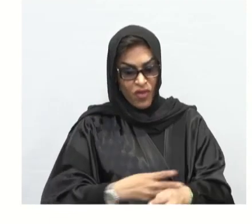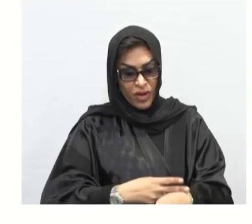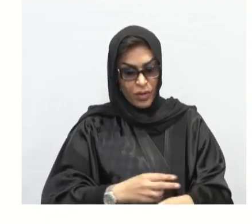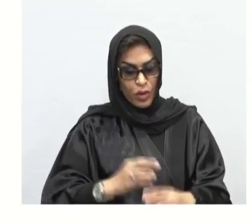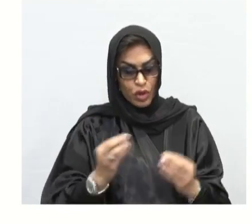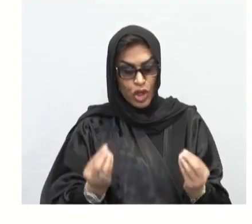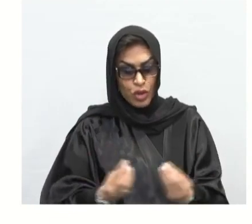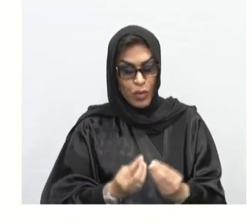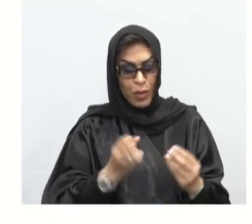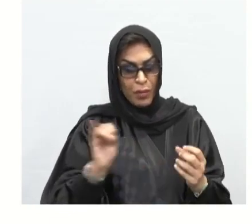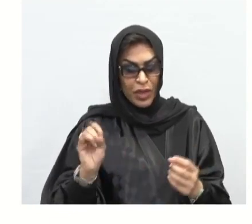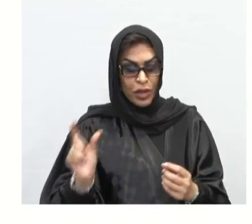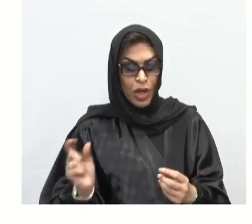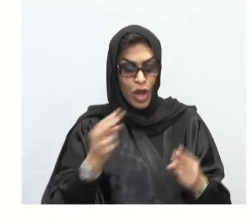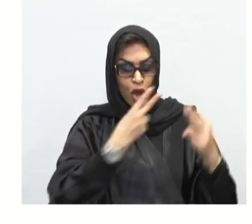تجمع